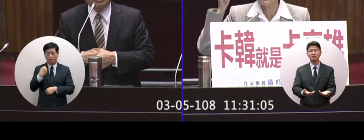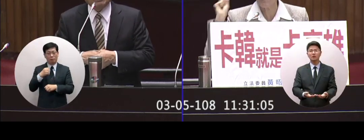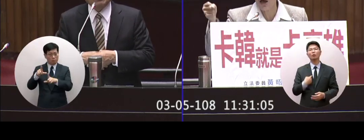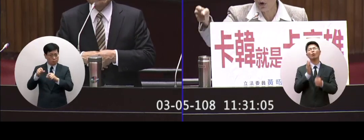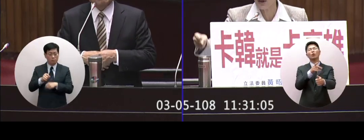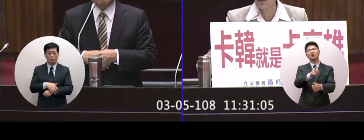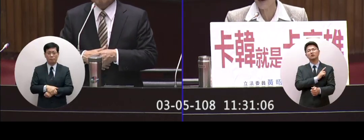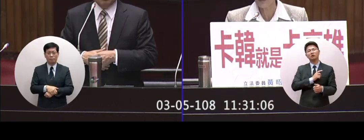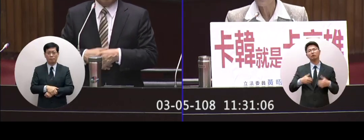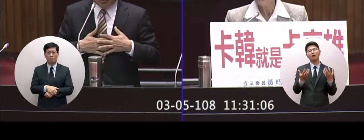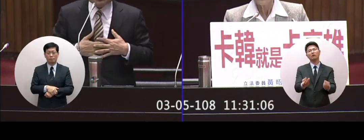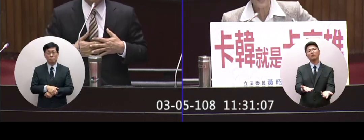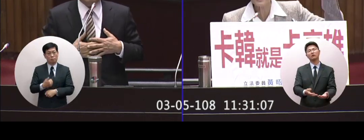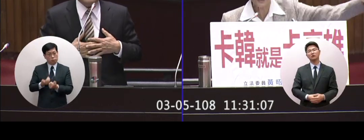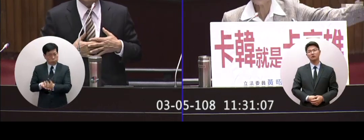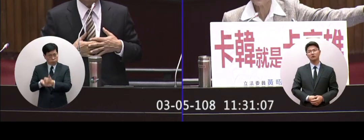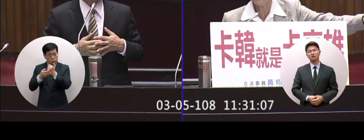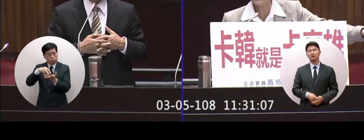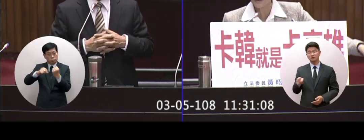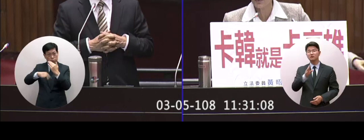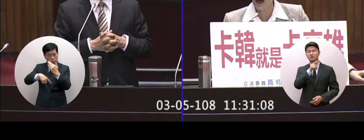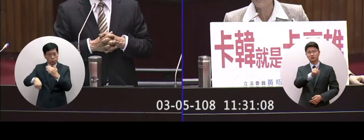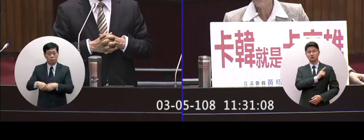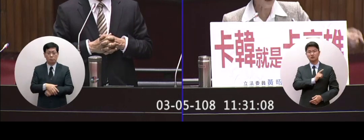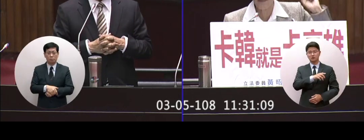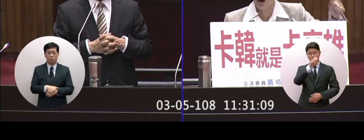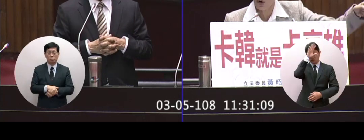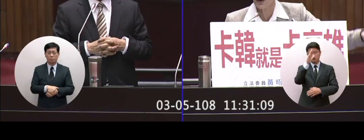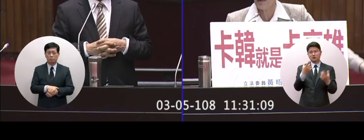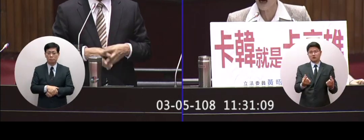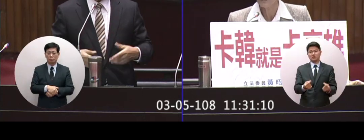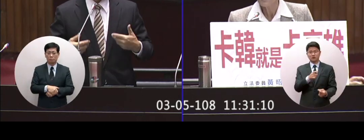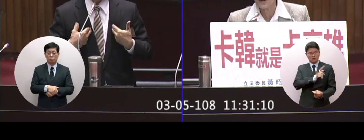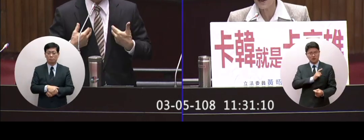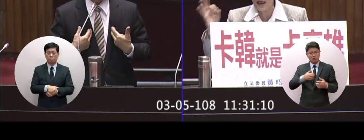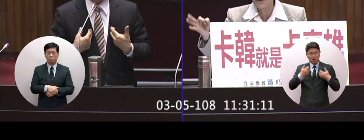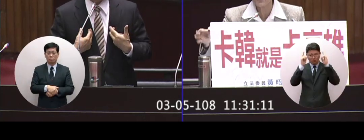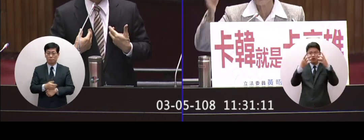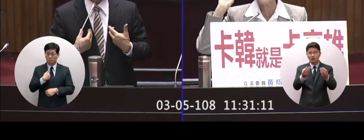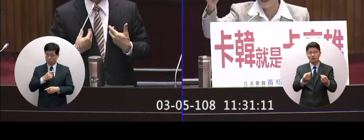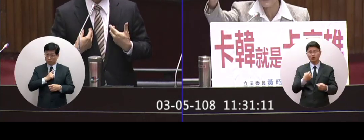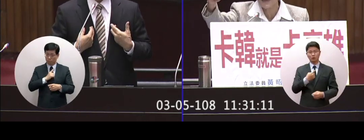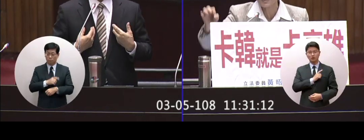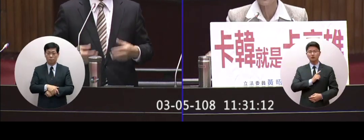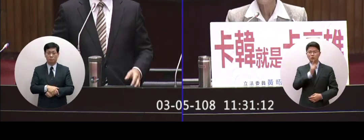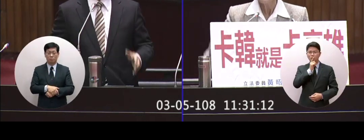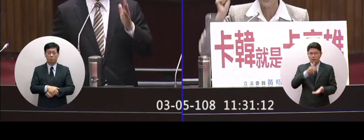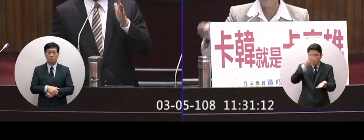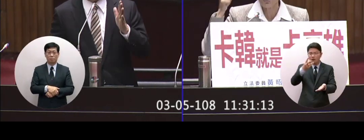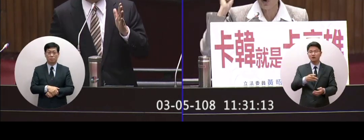啊！ 请问你没有愤怒吗？ 我尊重立法院。 那是你们的党团。你没有愤怒吗？ 你叫我不要用。 我很重要，我讲三